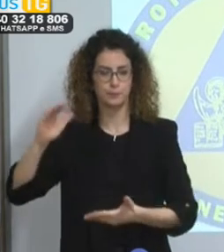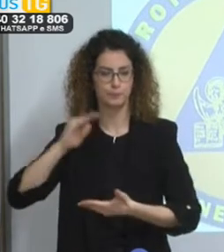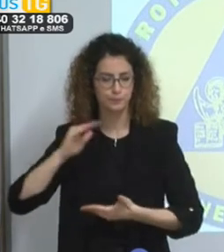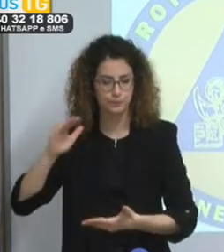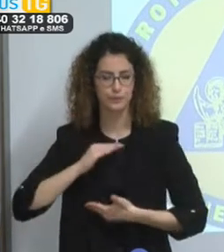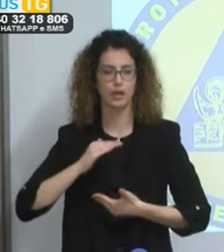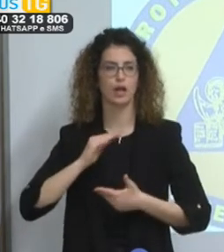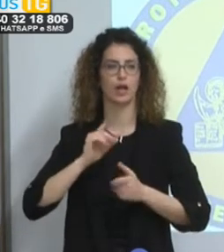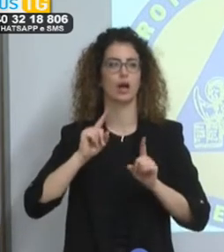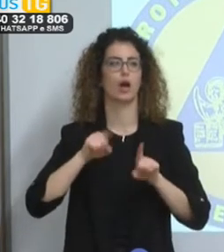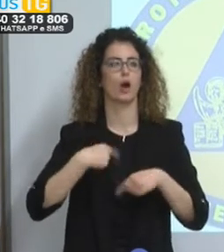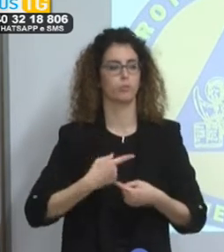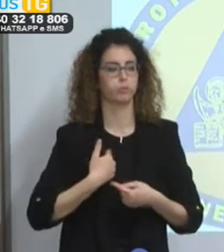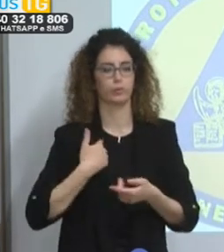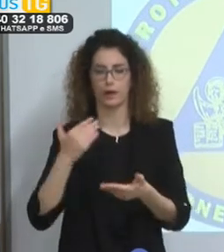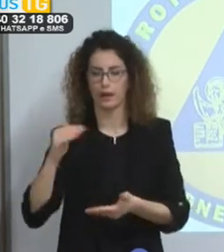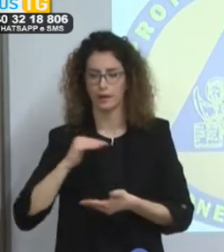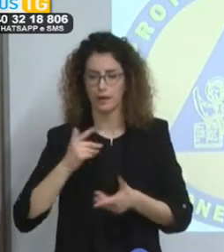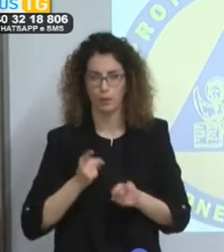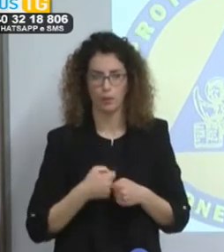farm delle dosi che arriveranno.